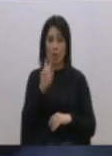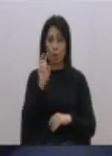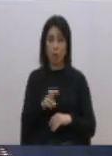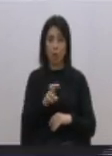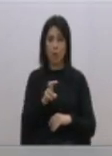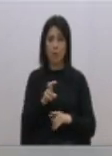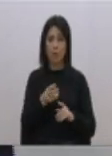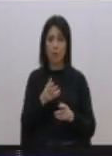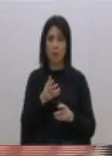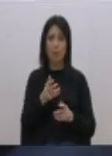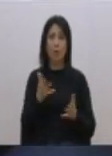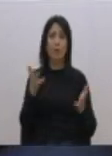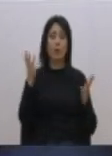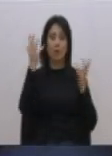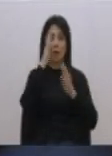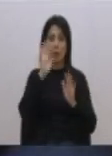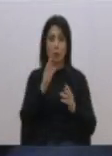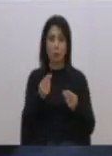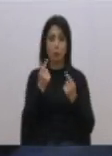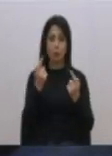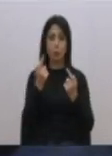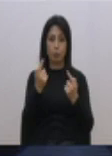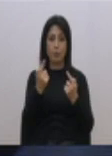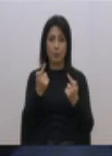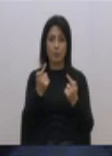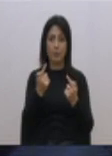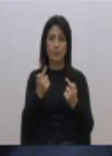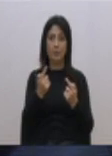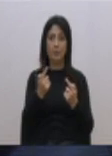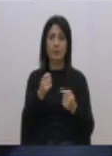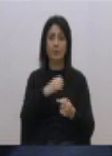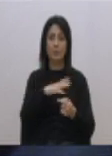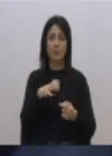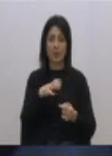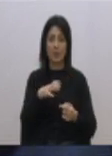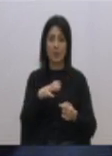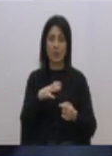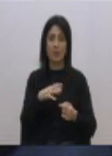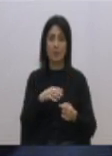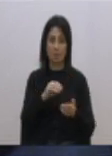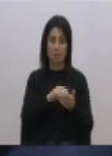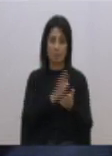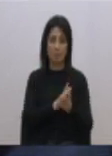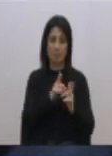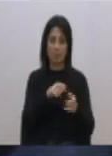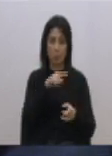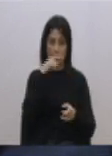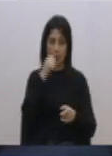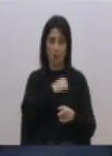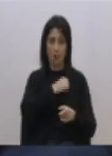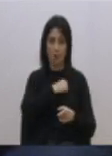$4000 არის წარმოუდგენლად დიდი, ასე ვთქვათ, სიმდიდრე, ეწერება რუსეთის ჯარში